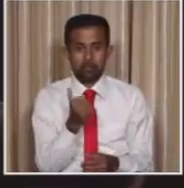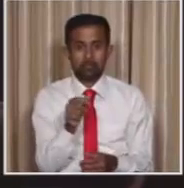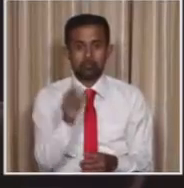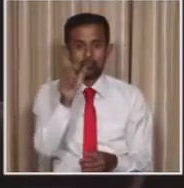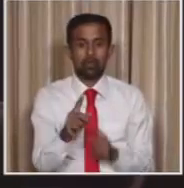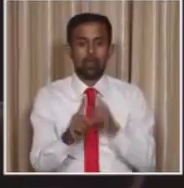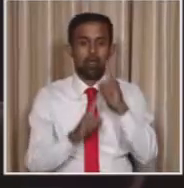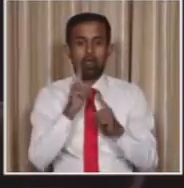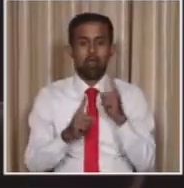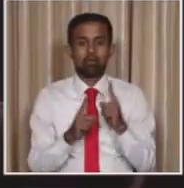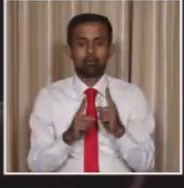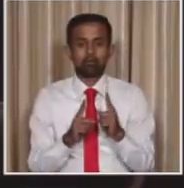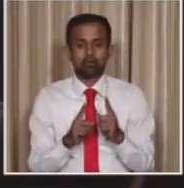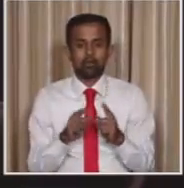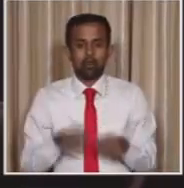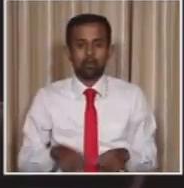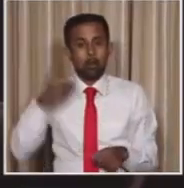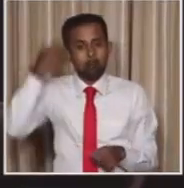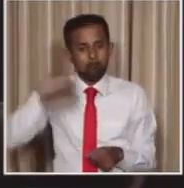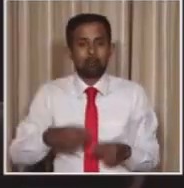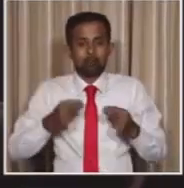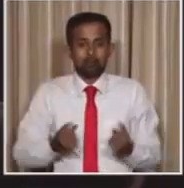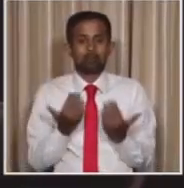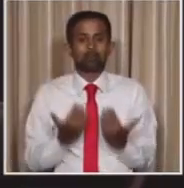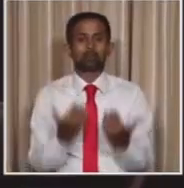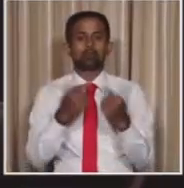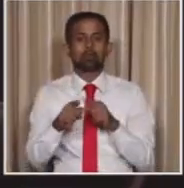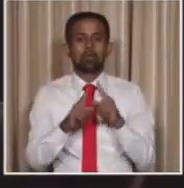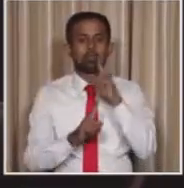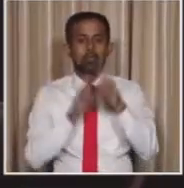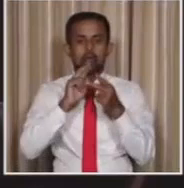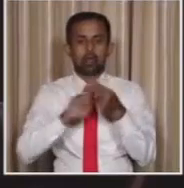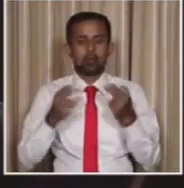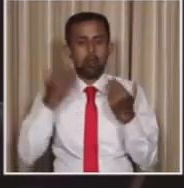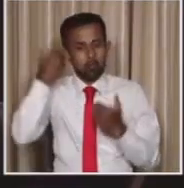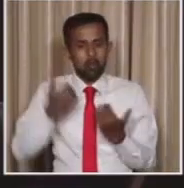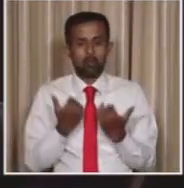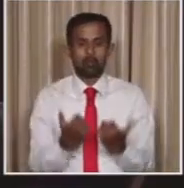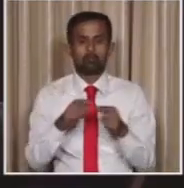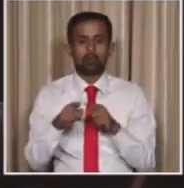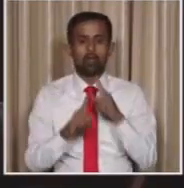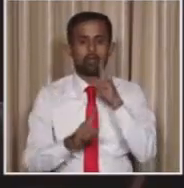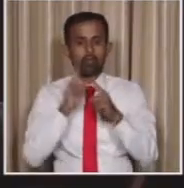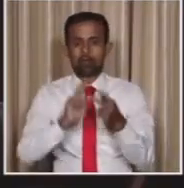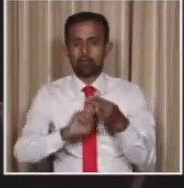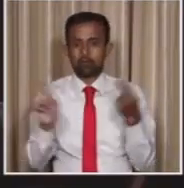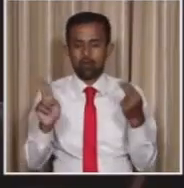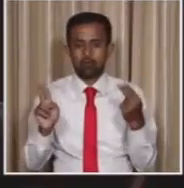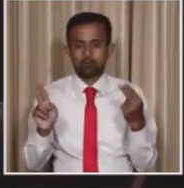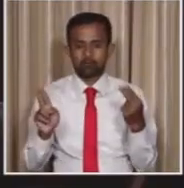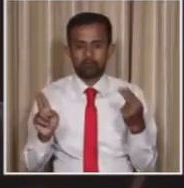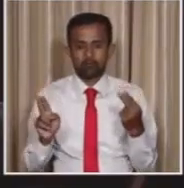අය කතා කරන්නේ නිකන් අද මැරිලා ඉපදිලා වගේ කතා කරන්න එපා මැරිලා ඉපදිලා වගේ කතා කරන්න ලැහත්ති වෙන්න එපා ඒ